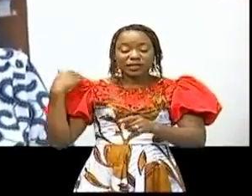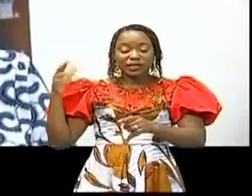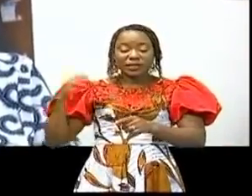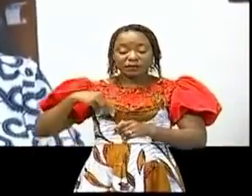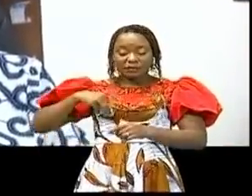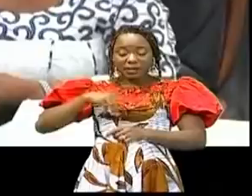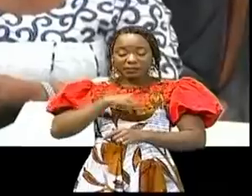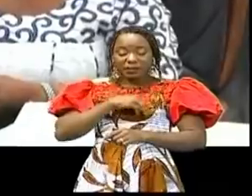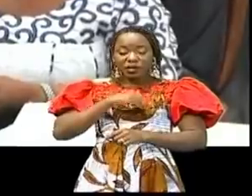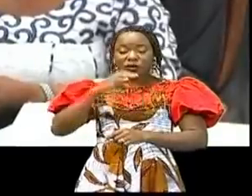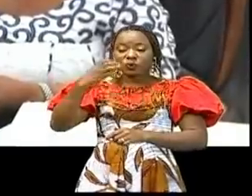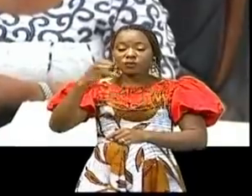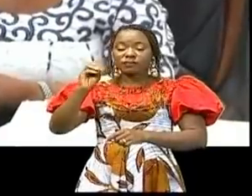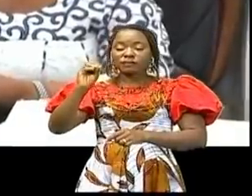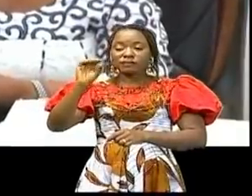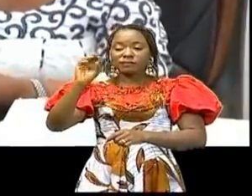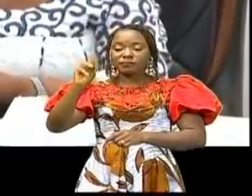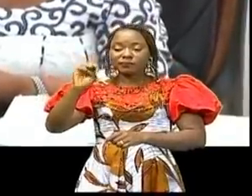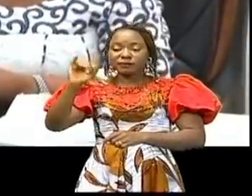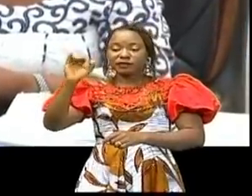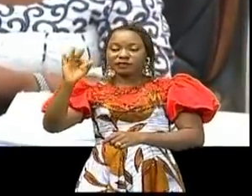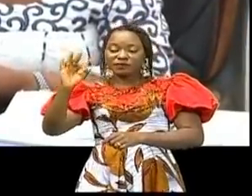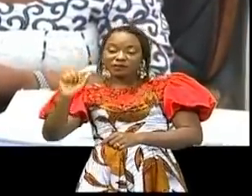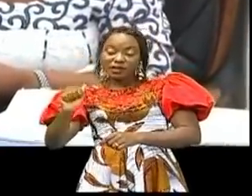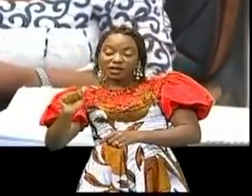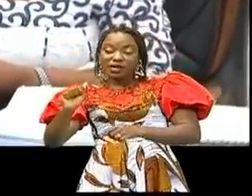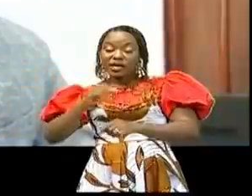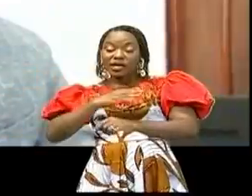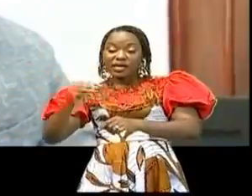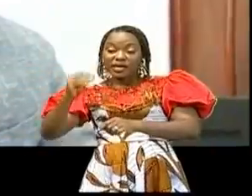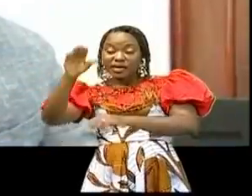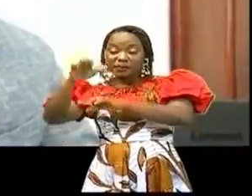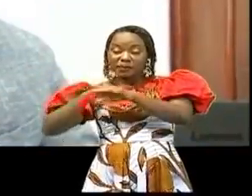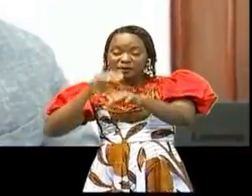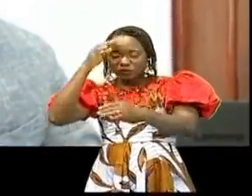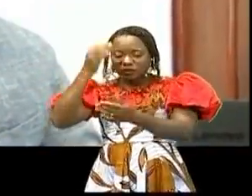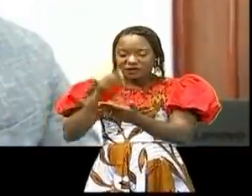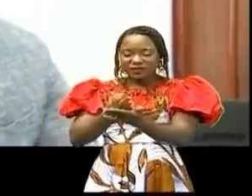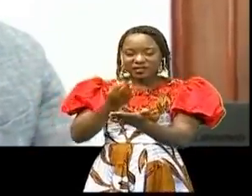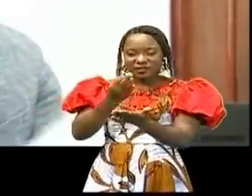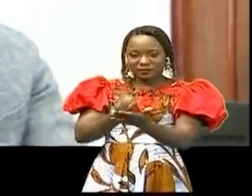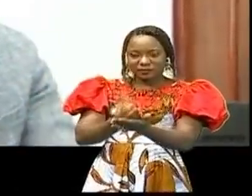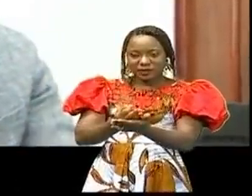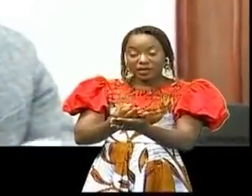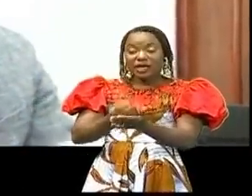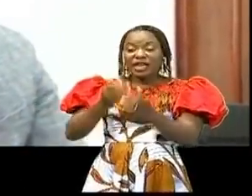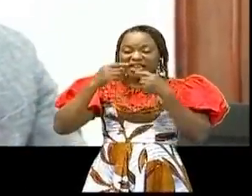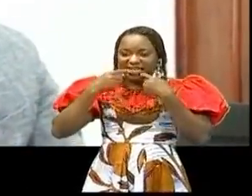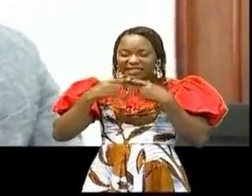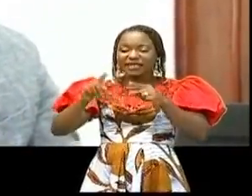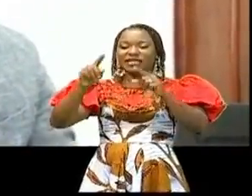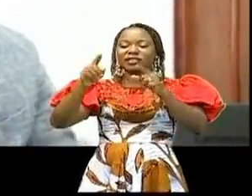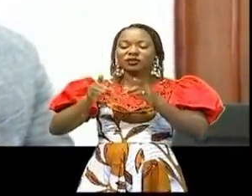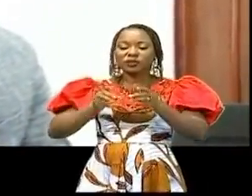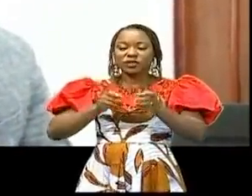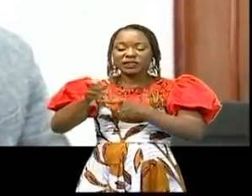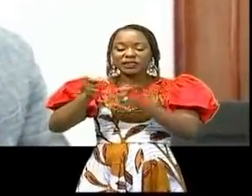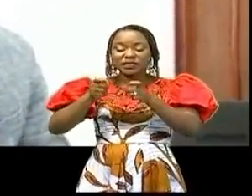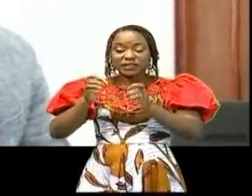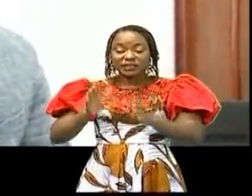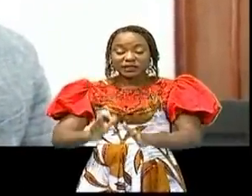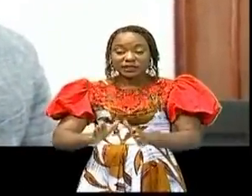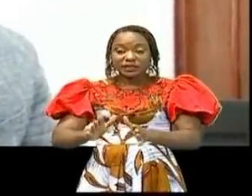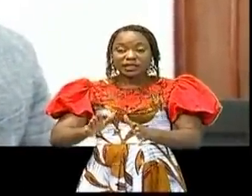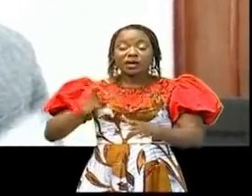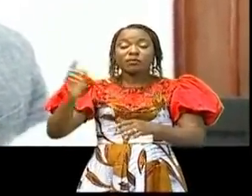de la COMIFAC pour les forêts d'Afrique centrale et l'appel pour un financement équitable. La déclaration des dirigeants mondiaux sur